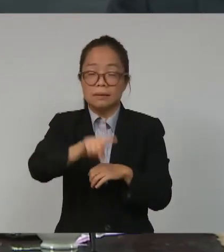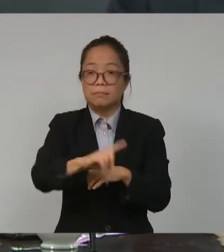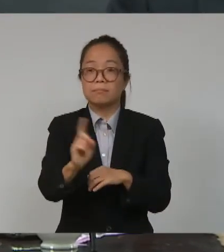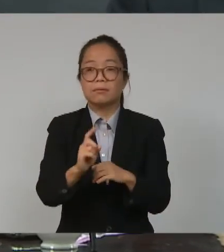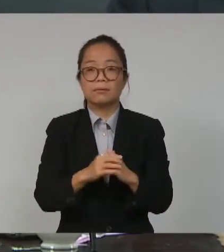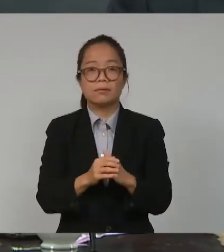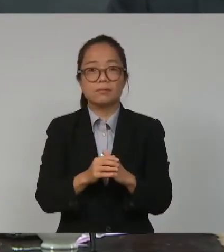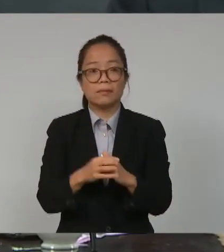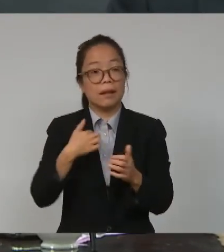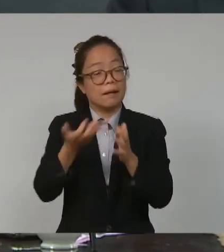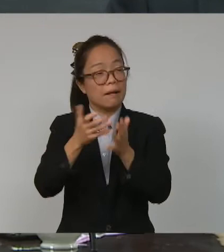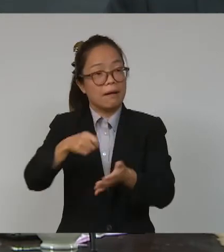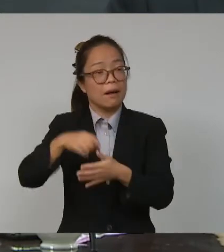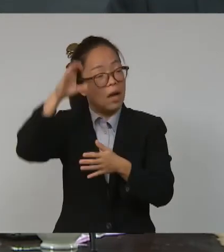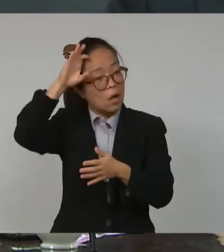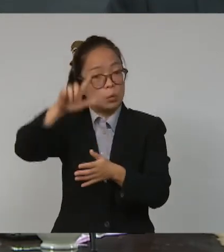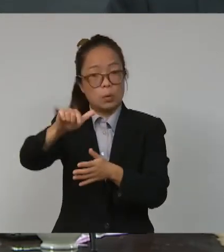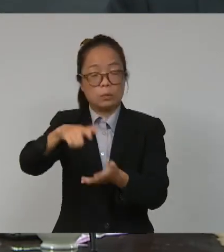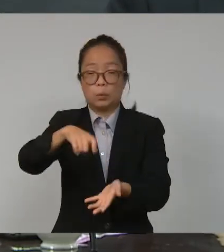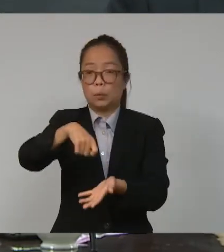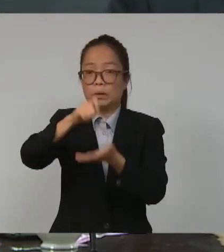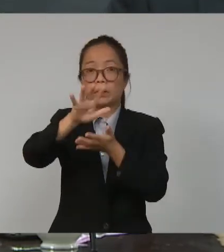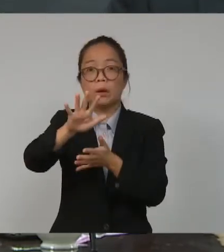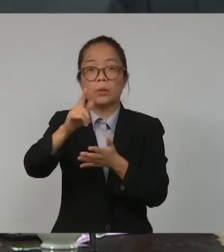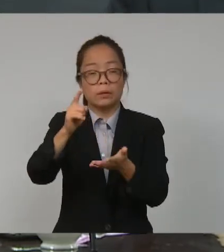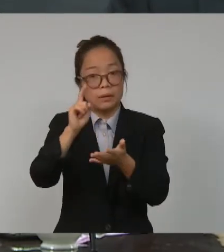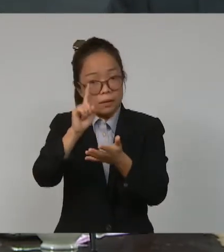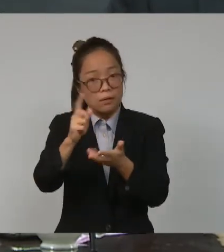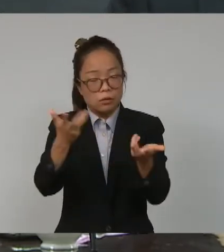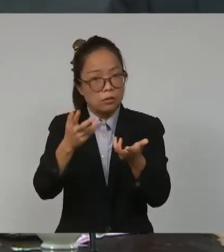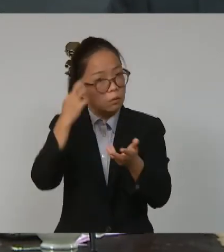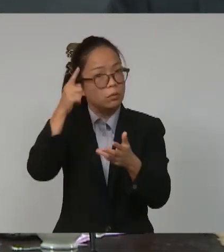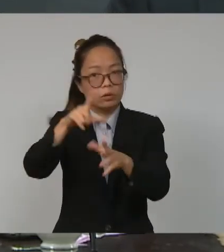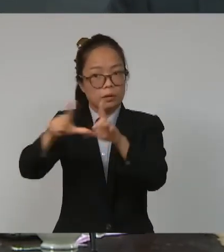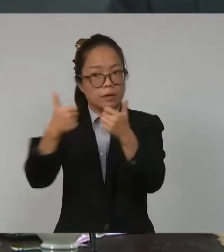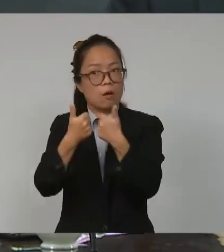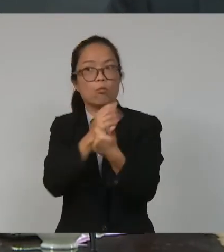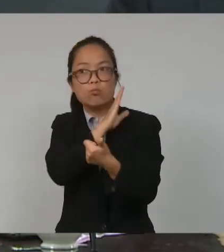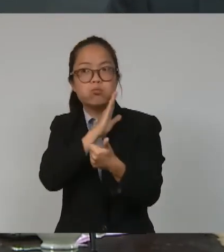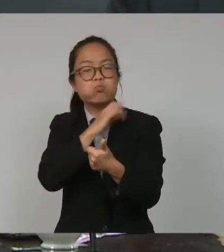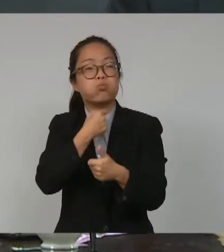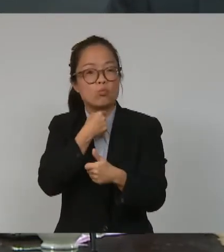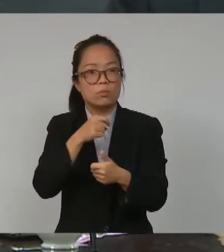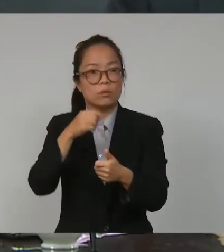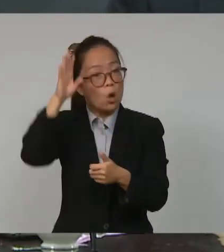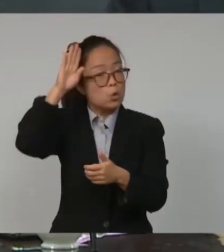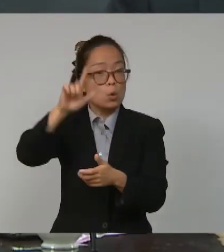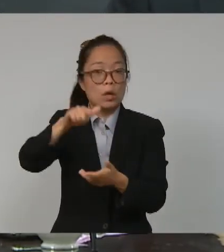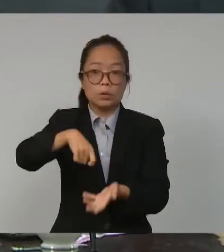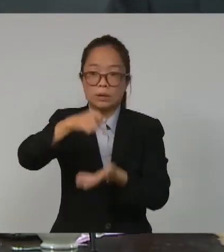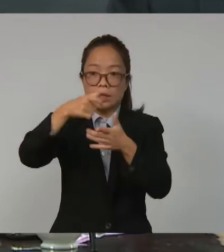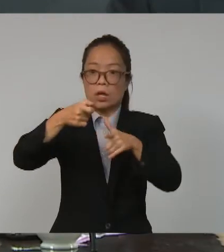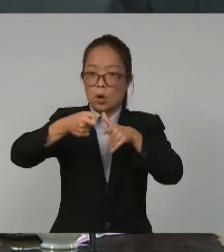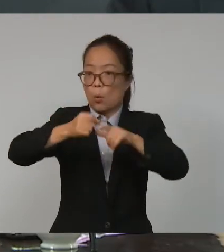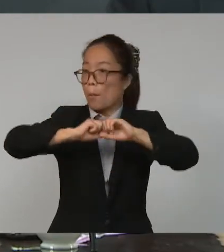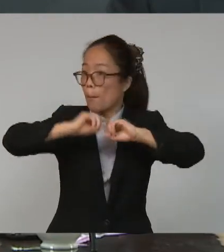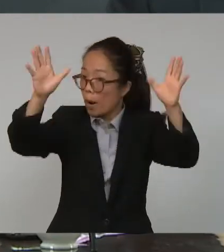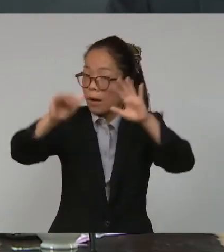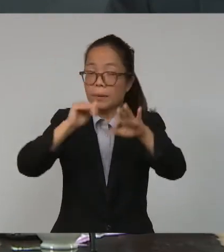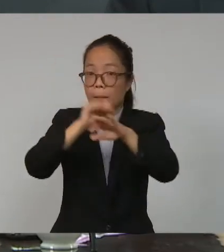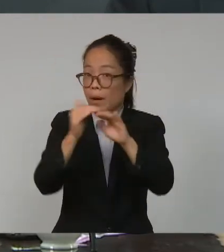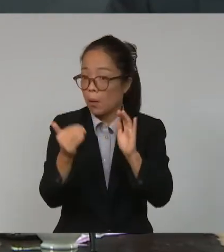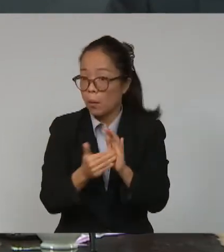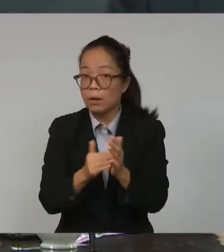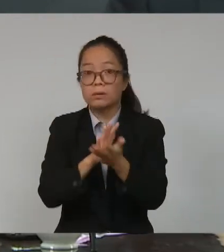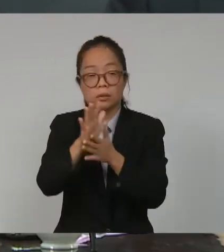说，那刚刚其实苏彦图老师老师提到一个点，我觉得蛮值得大会参考的。苏彦图老师说呢，公告成立后基本